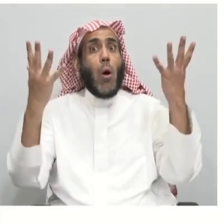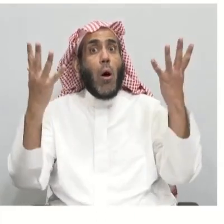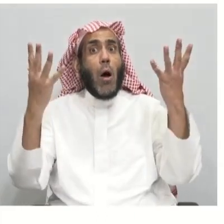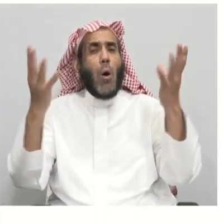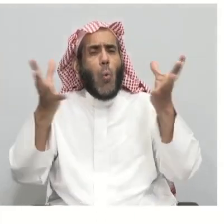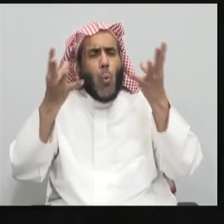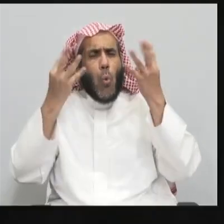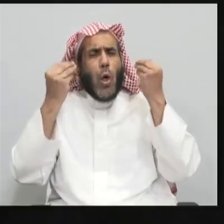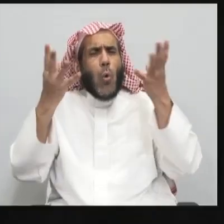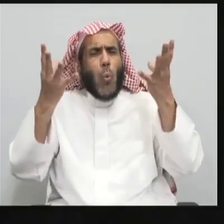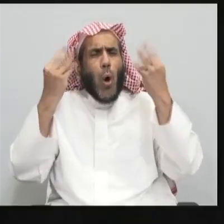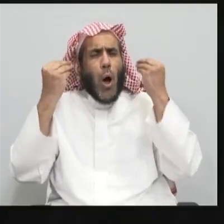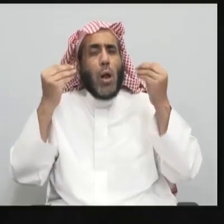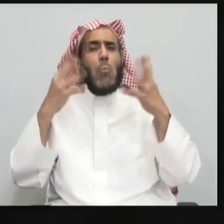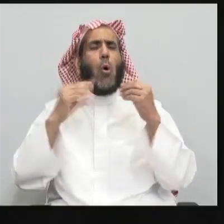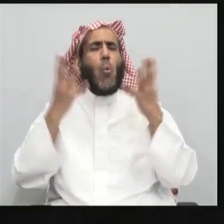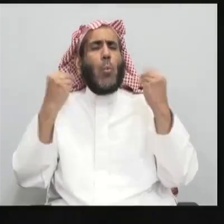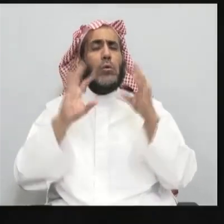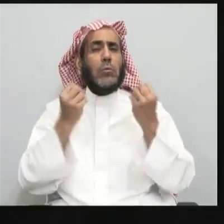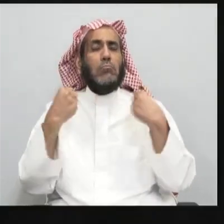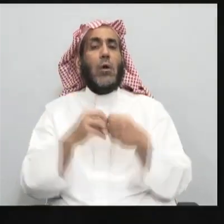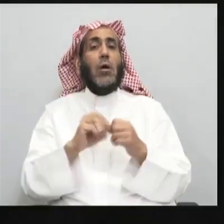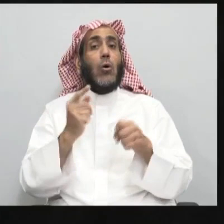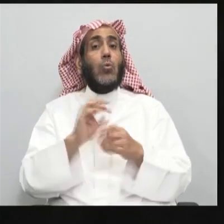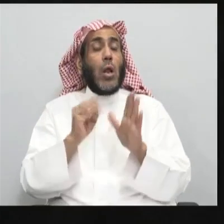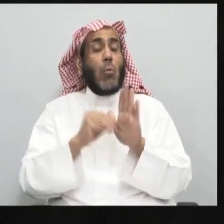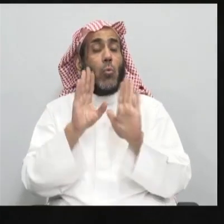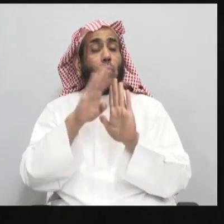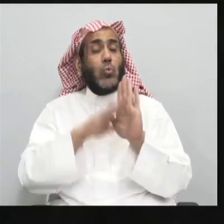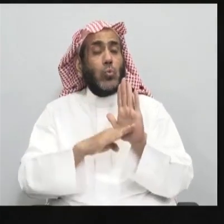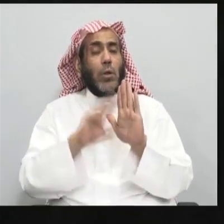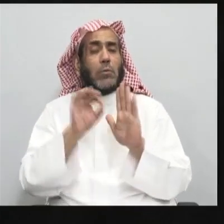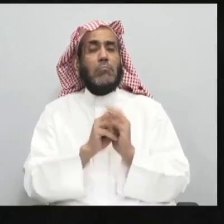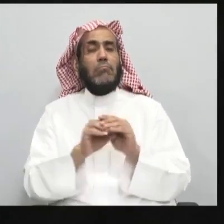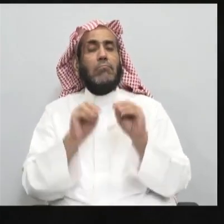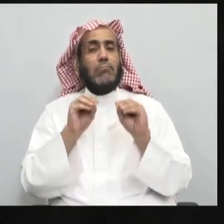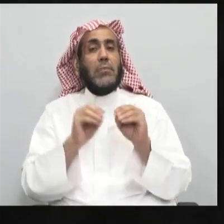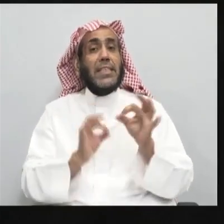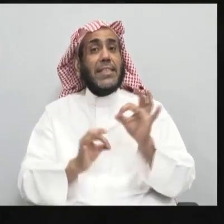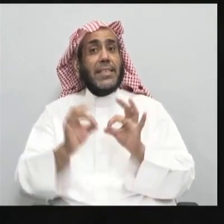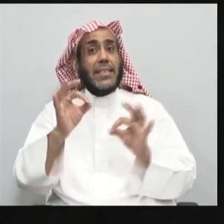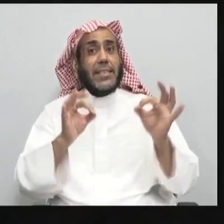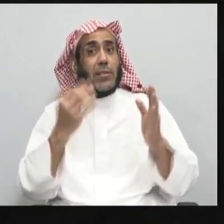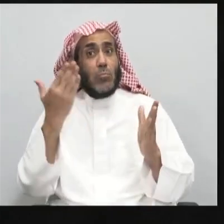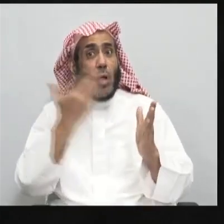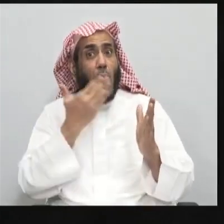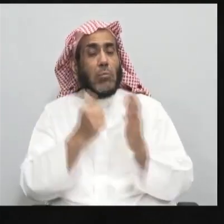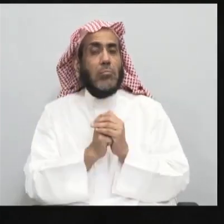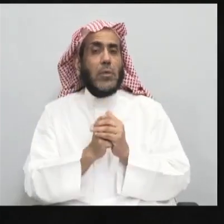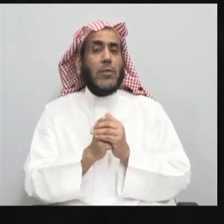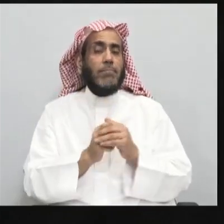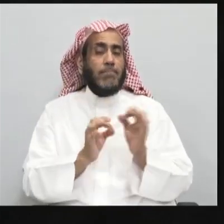الله تعالى سنتطرق الى نصوص او بعض نصوص الوحده وكذلك استراتيجيه قراءه